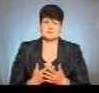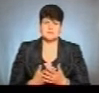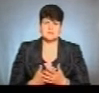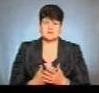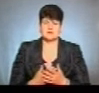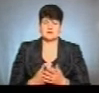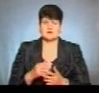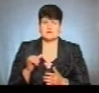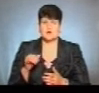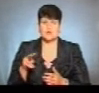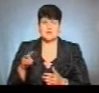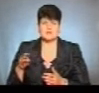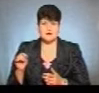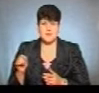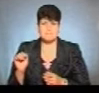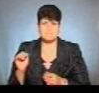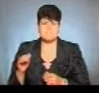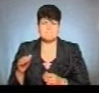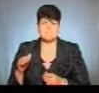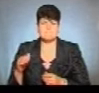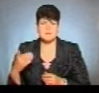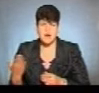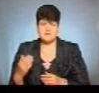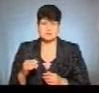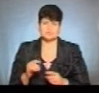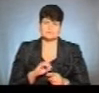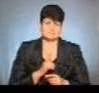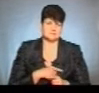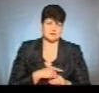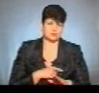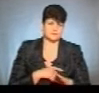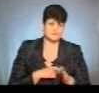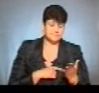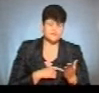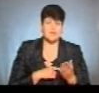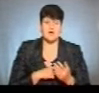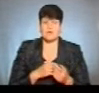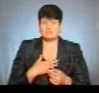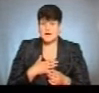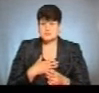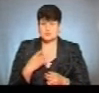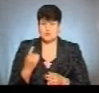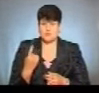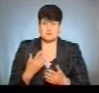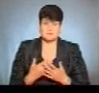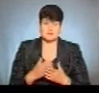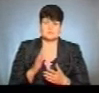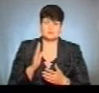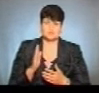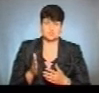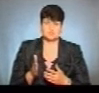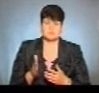від ультраправих, так до ультралівих. Ну, скажімо, якщо в нашій області буде